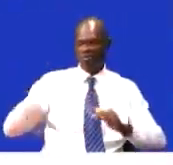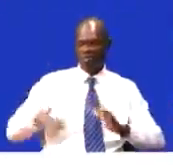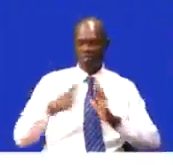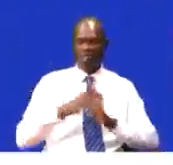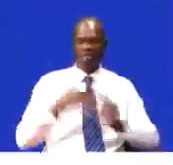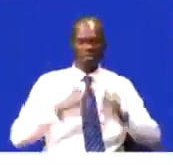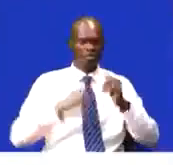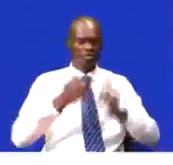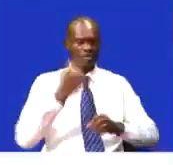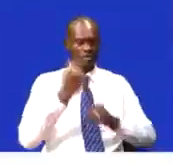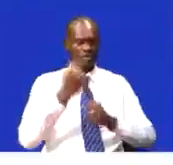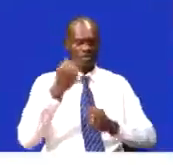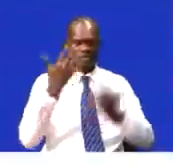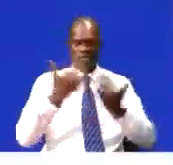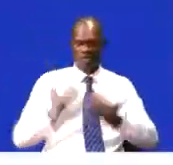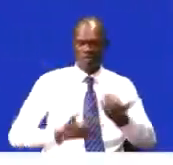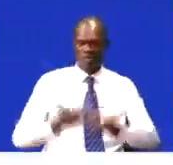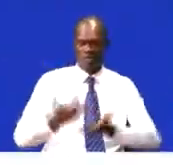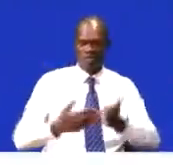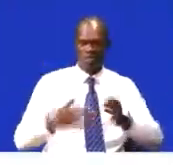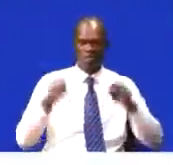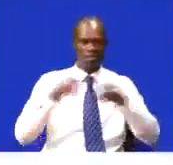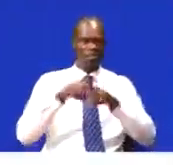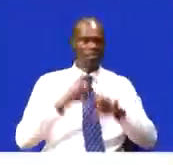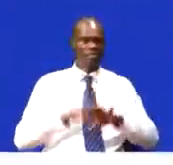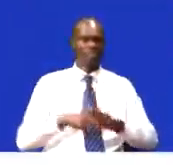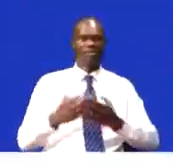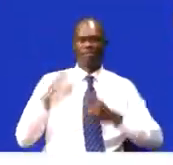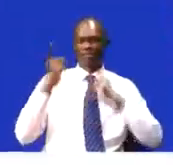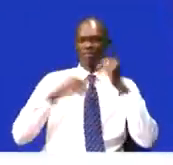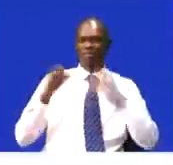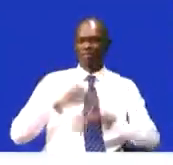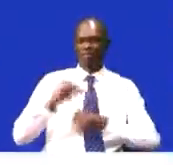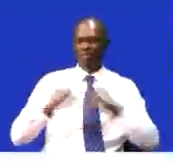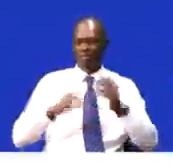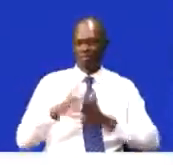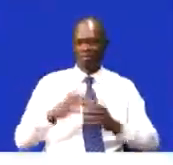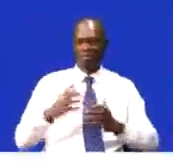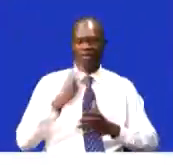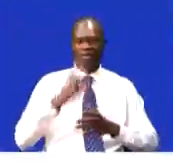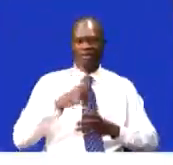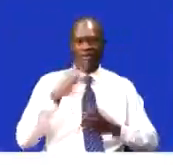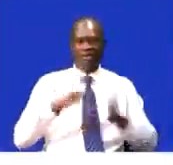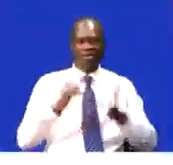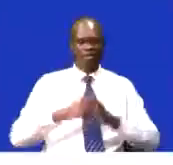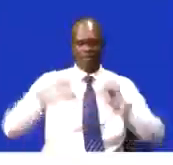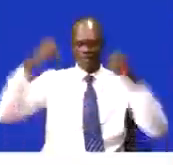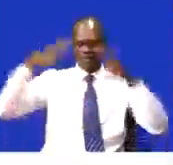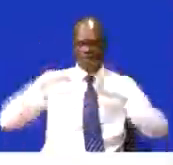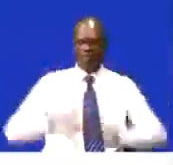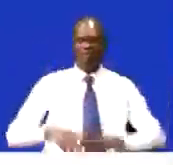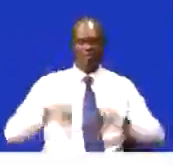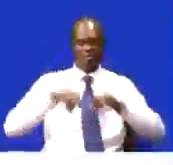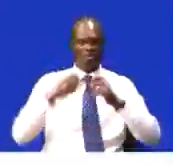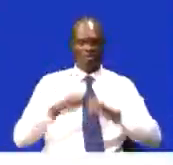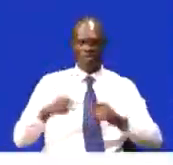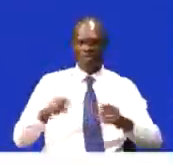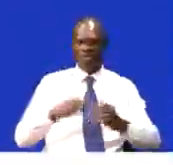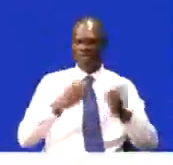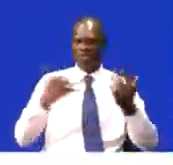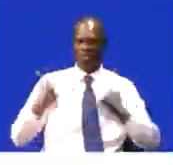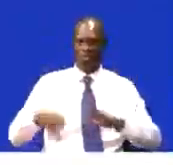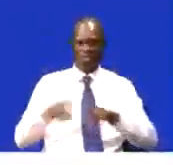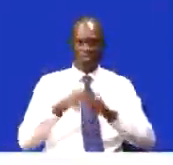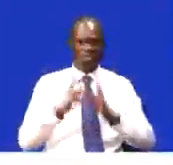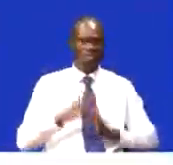gie sani. Ka kata kamano giywak e wi mano magiwacho ni chieng' ketho mwandugi kaachiel kod